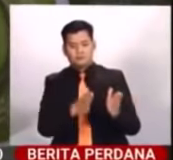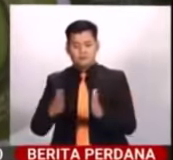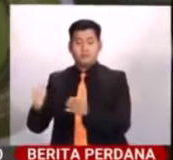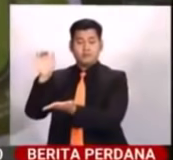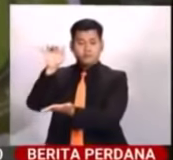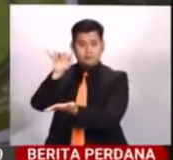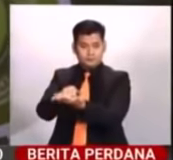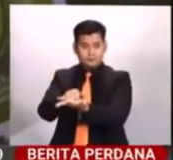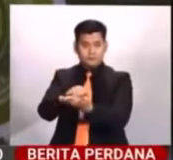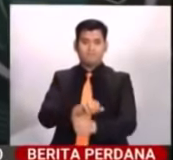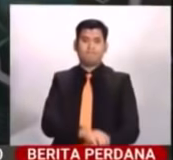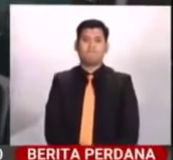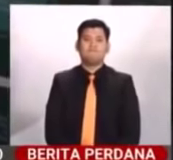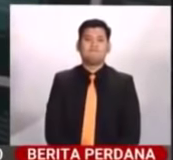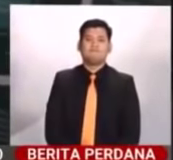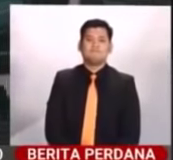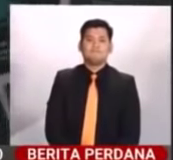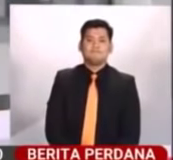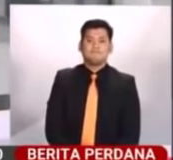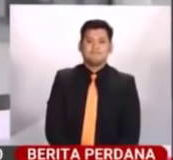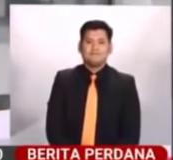tersebut.